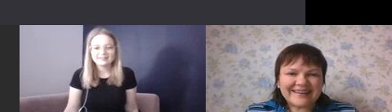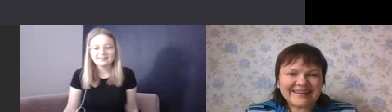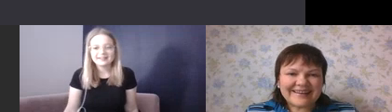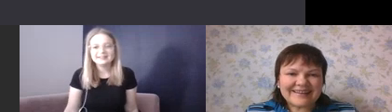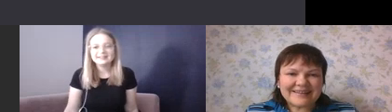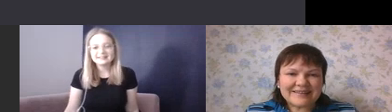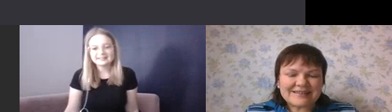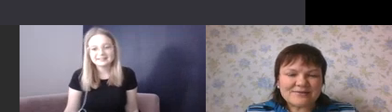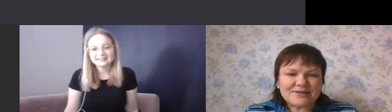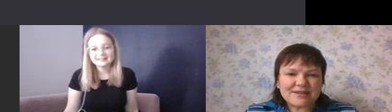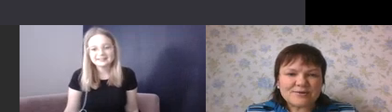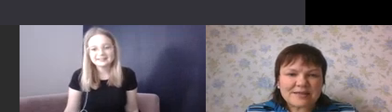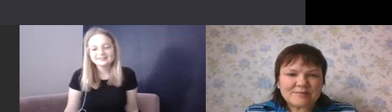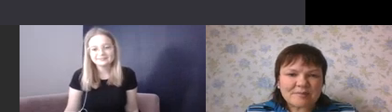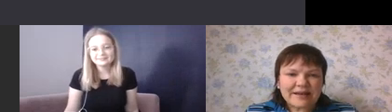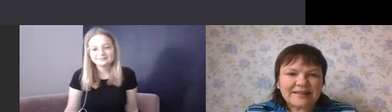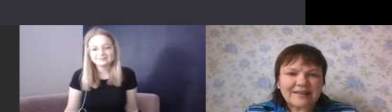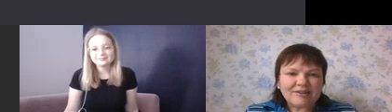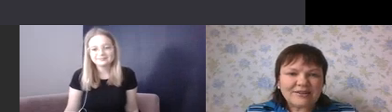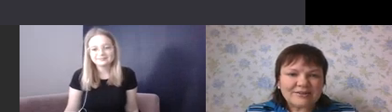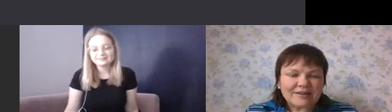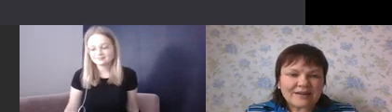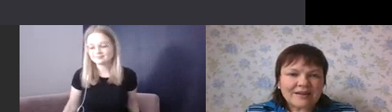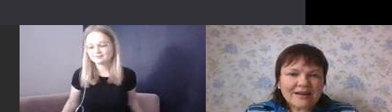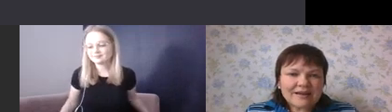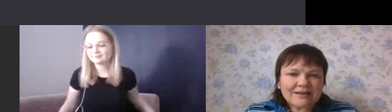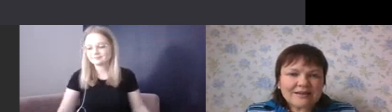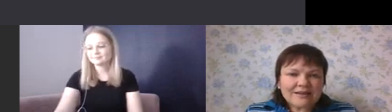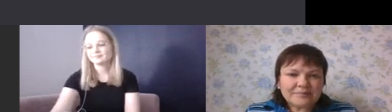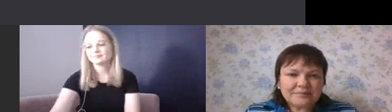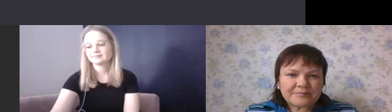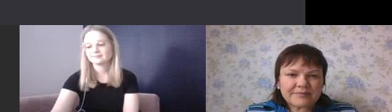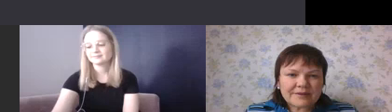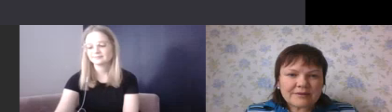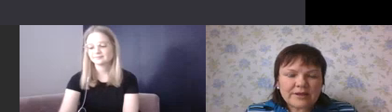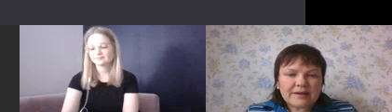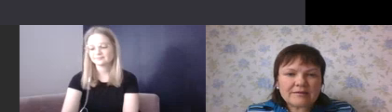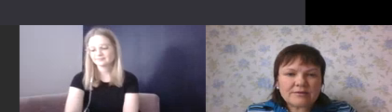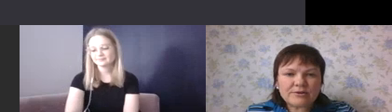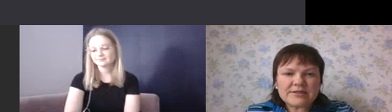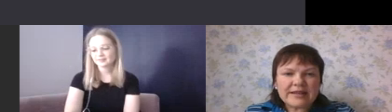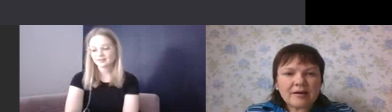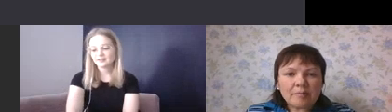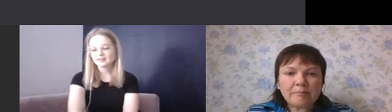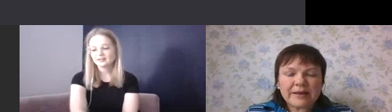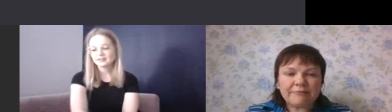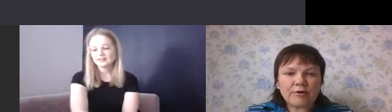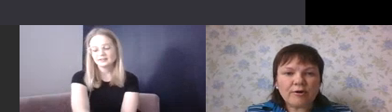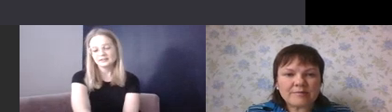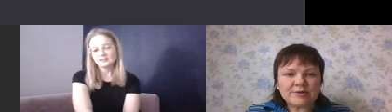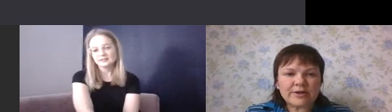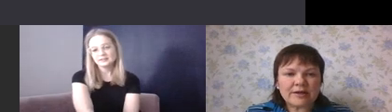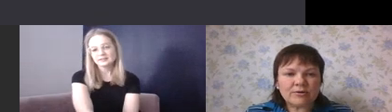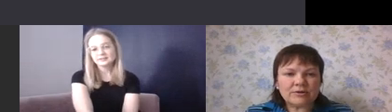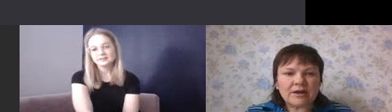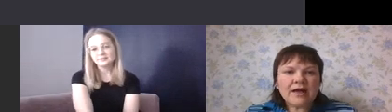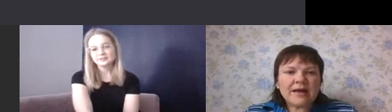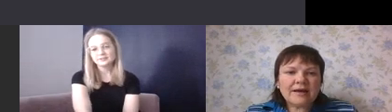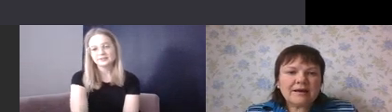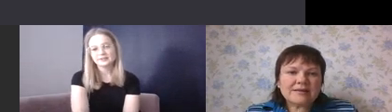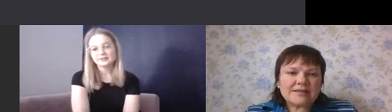mõelda. Niisugused küsimused on meil ette antud, et kui teil nüüd on selline napp info on olemas